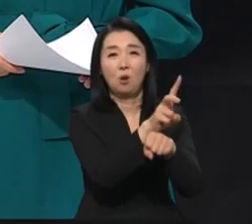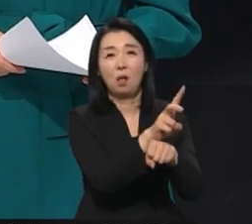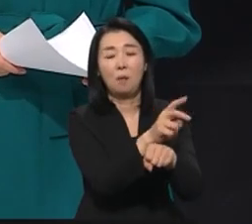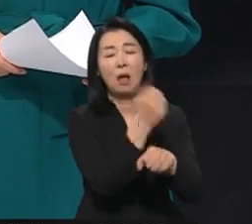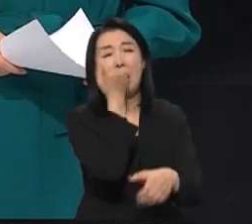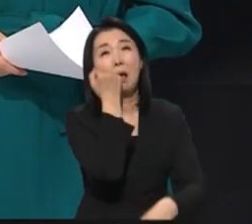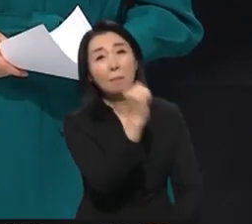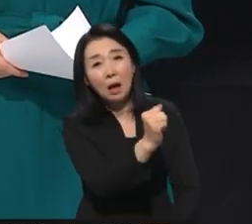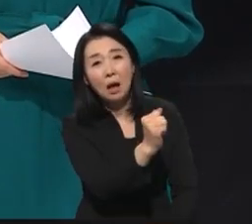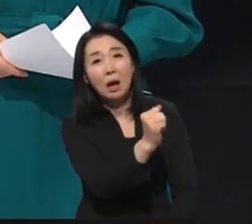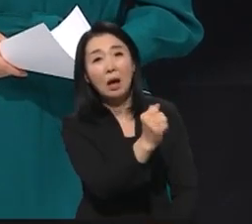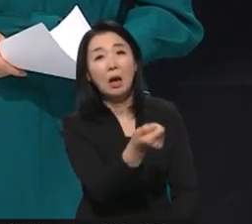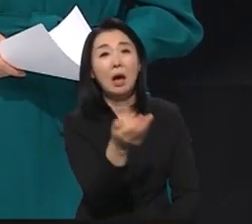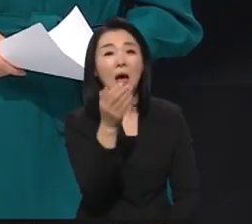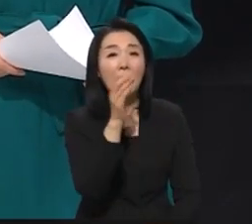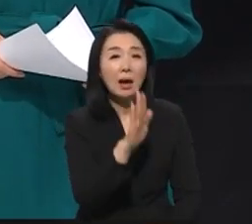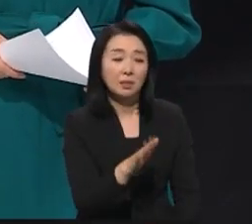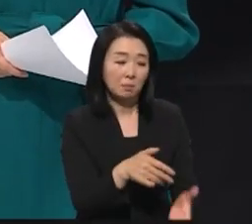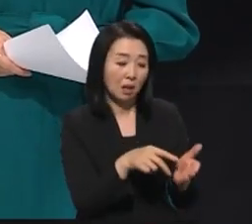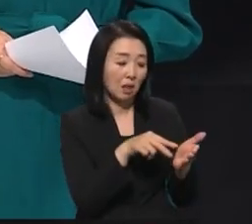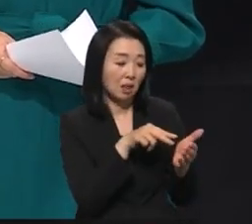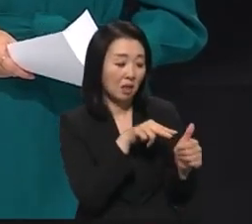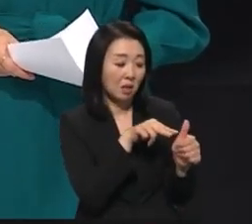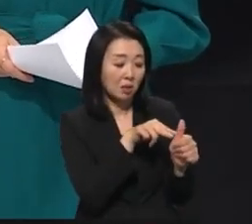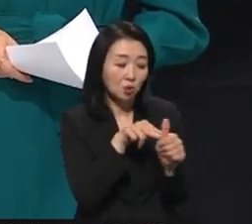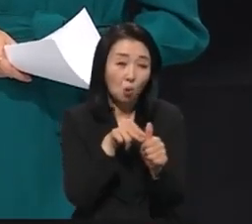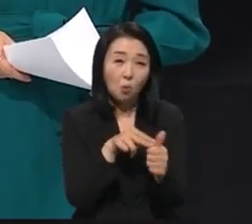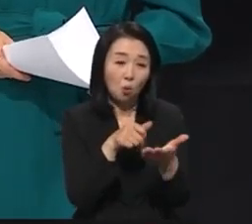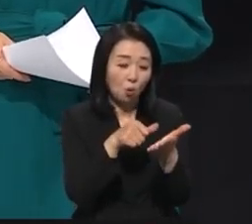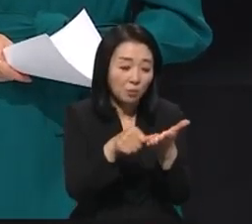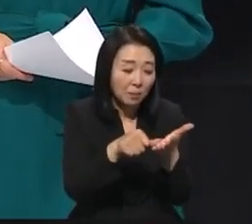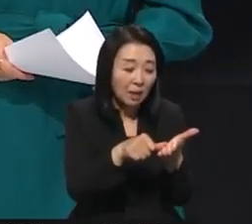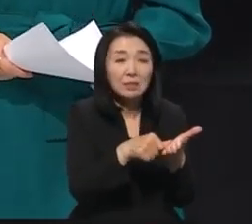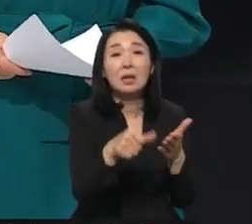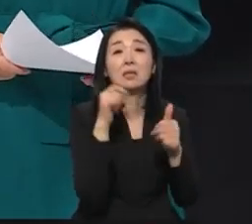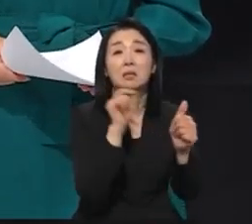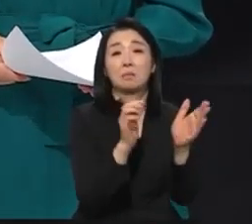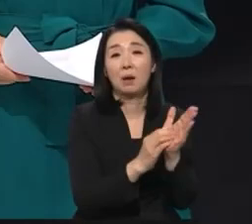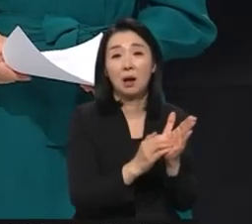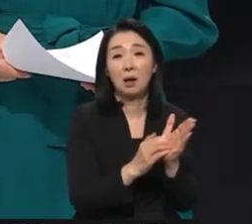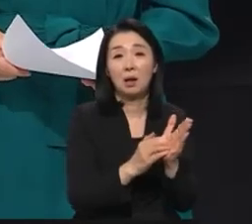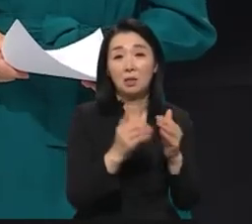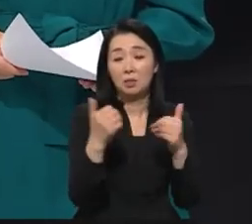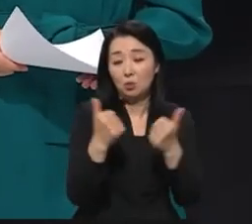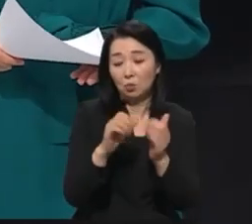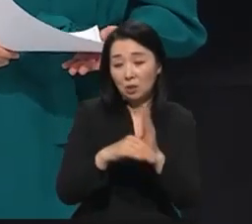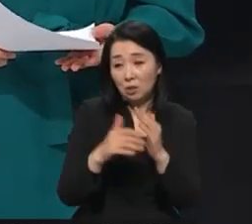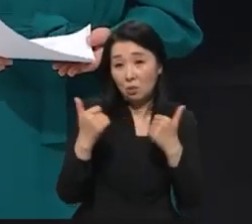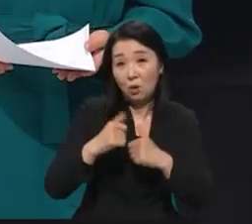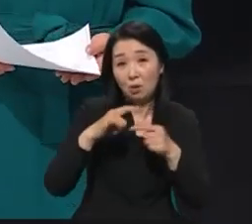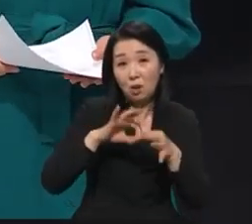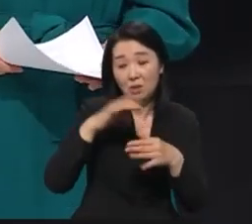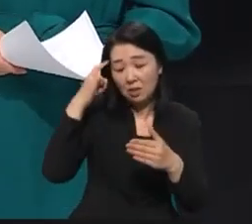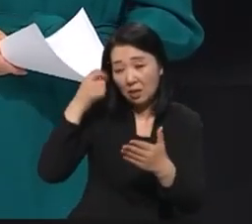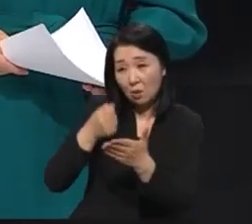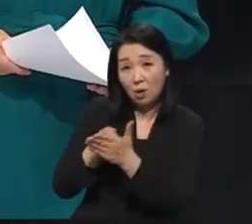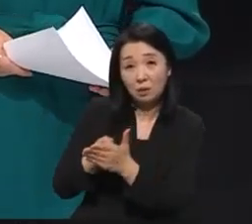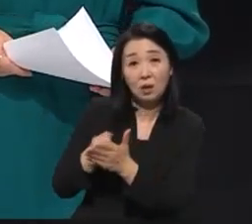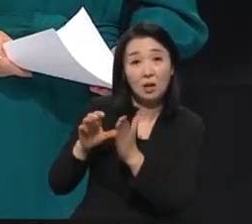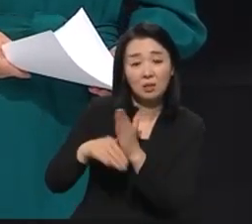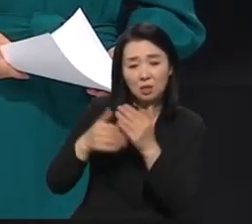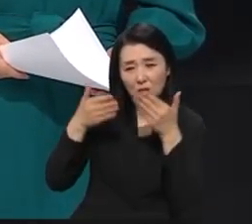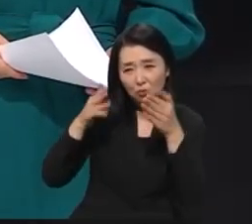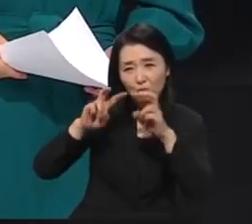이와 배치되는 기미를 삭제하도록 지시한 걸로 보고 있습니다 오늘 조사에서는이 회의에서의 의사결정 과정을